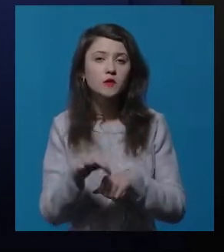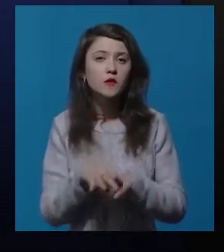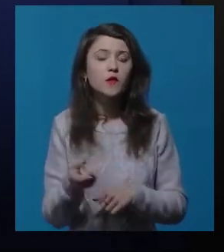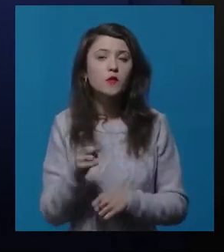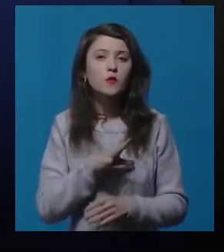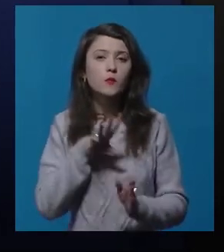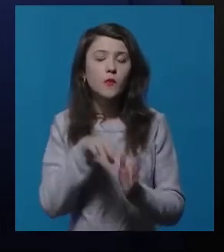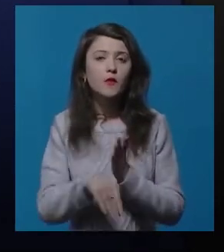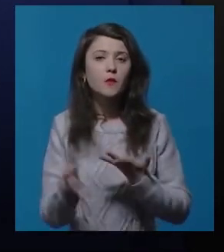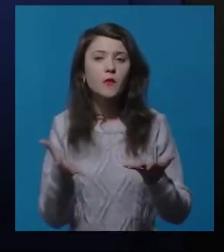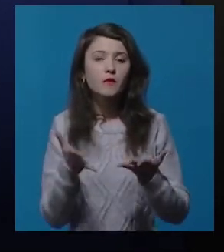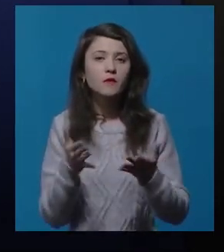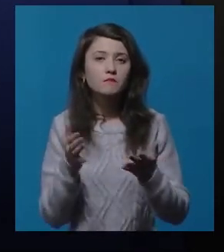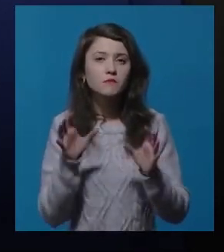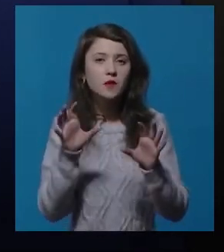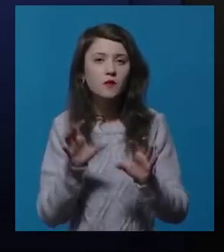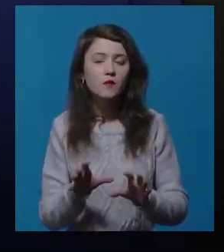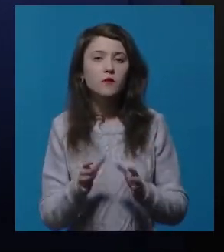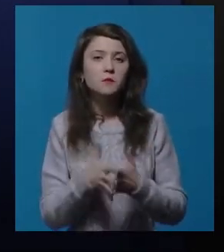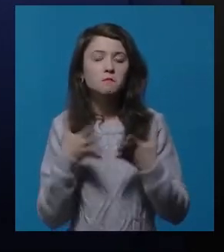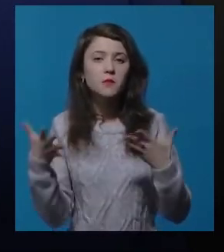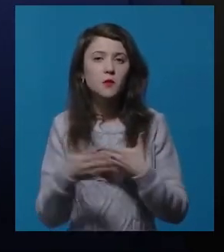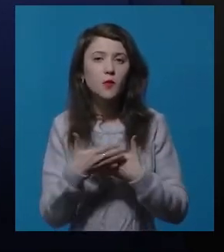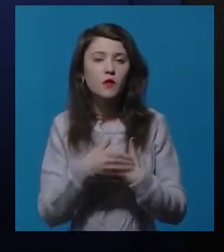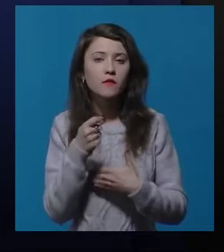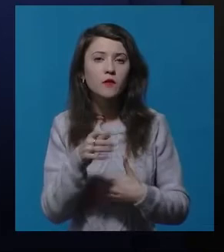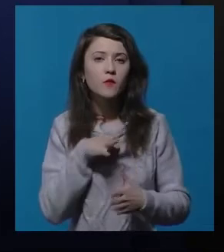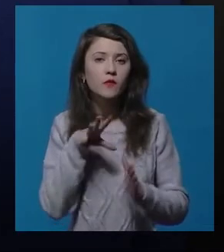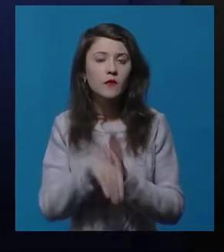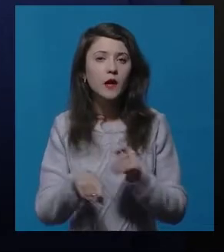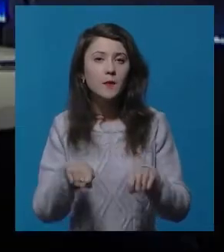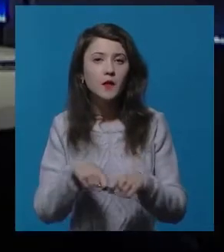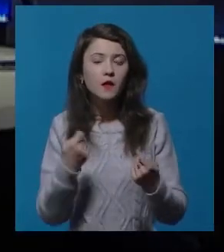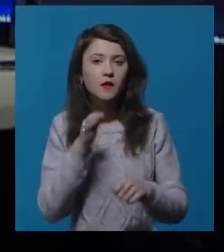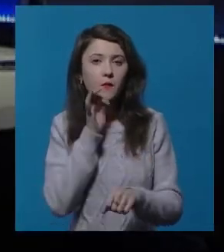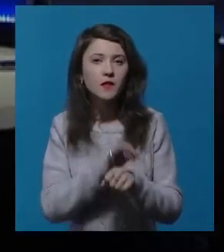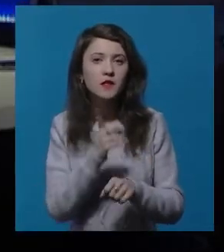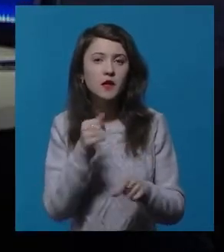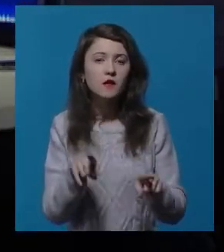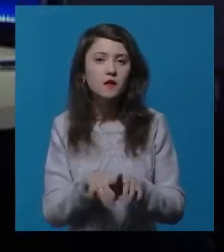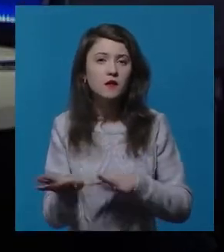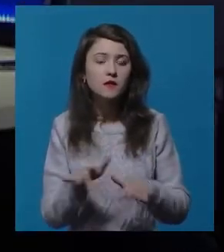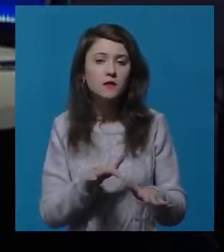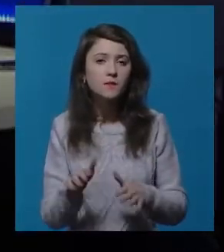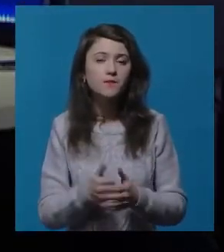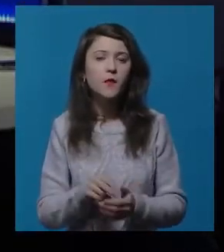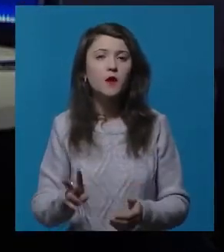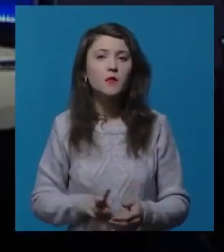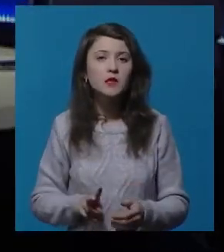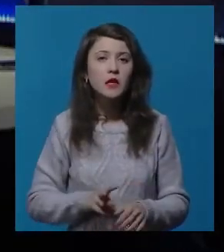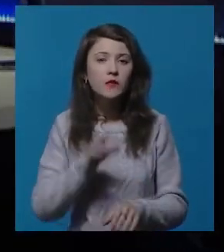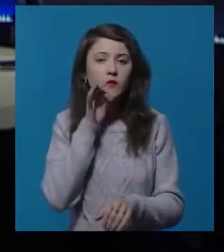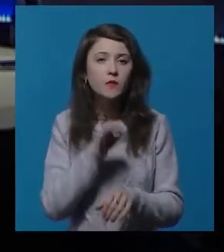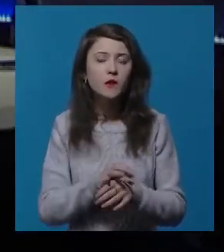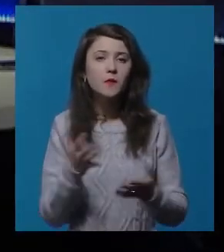які збільшили покарання. Було введено кримінальну відповідальність за такі дії, введено адміністративну відповідальність, певні